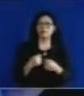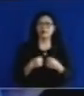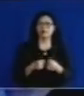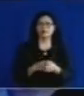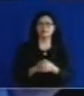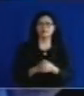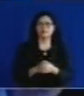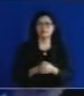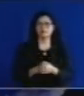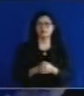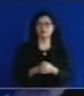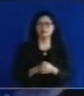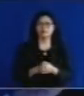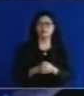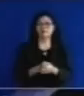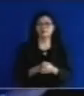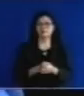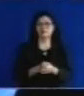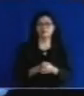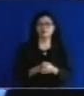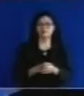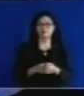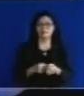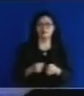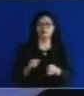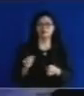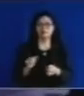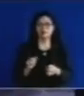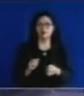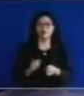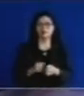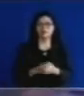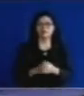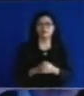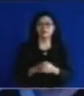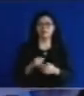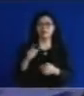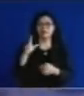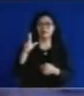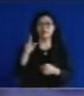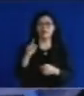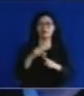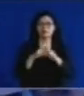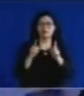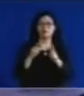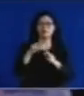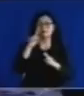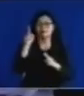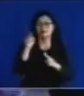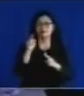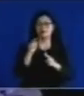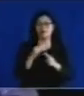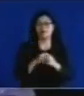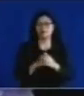urut 2 ditanggapi kembali oleh pasangan nomor urut 1. Prinsipnya sama dengan segmen ketiga, tetapi pertanyaannya berasal dari